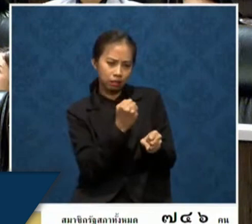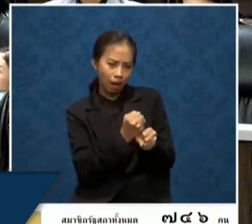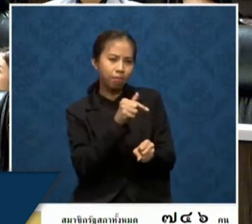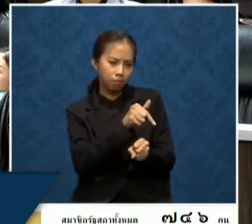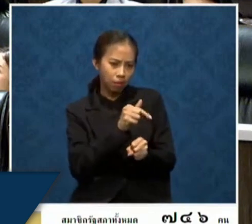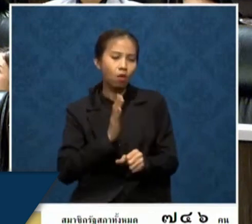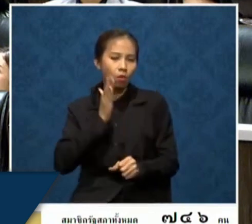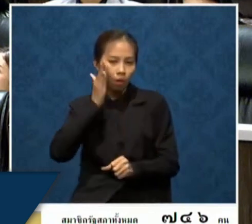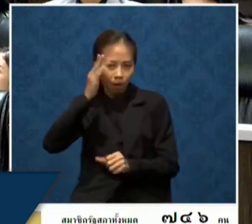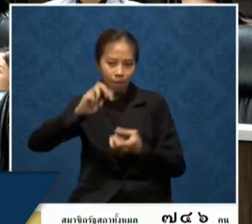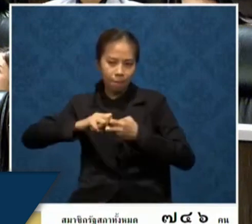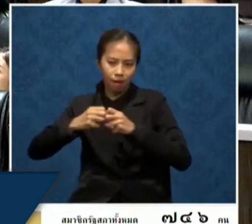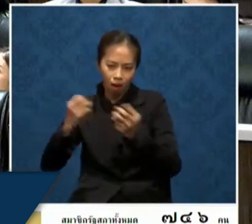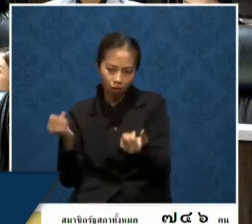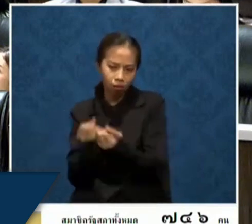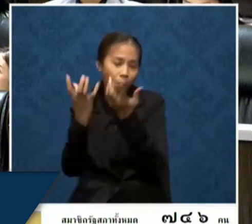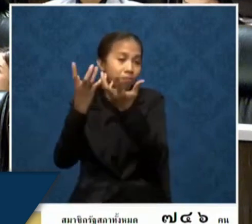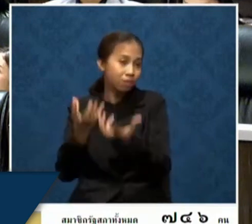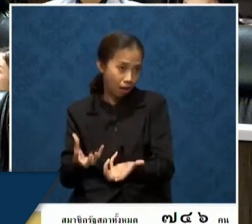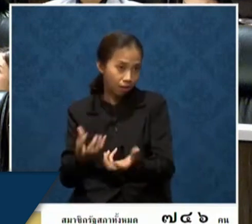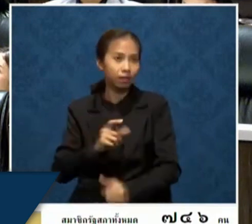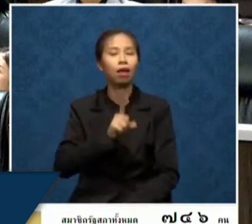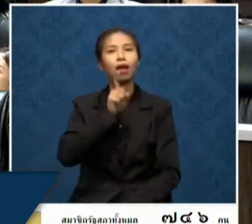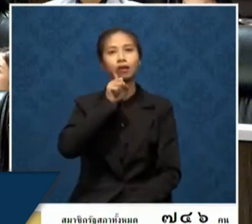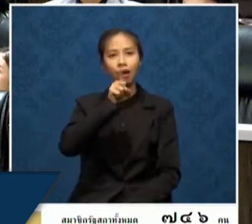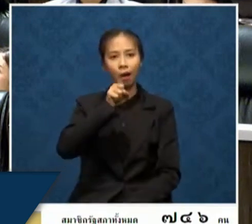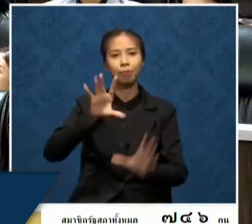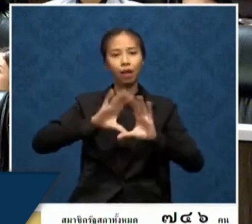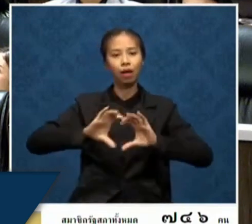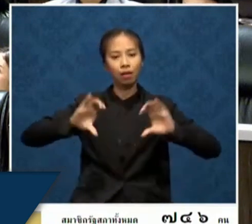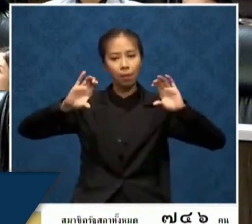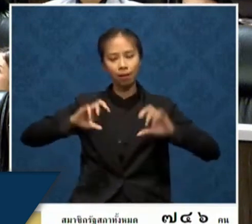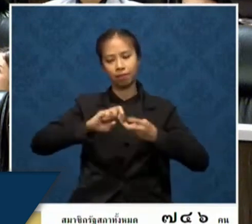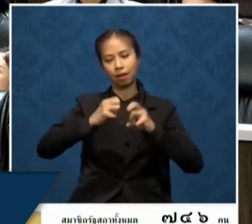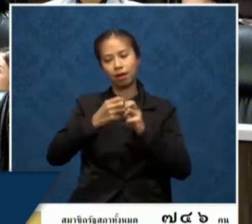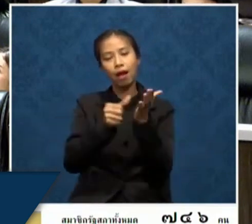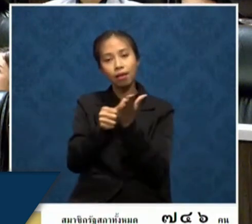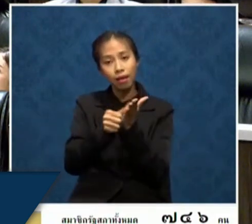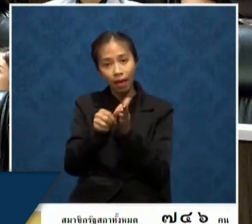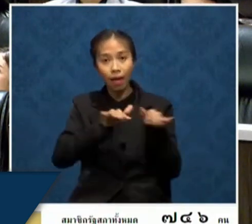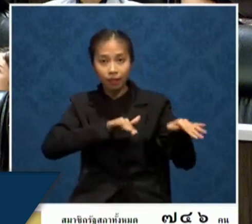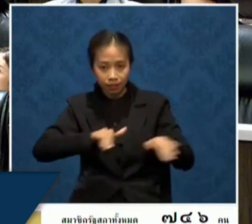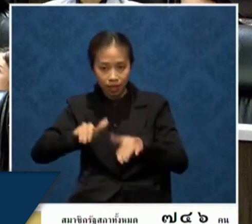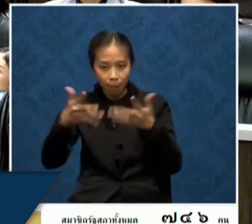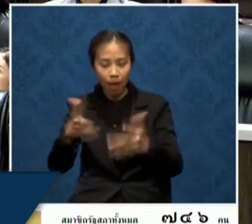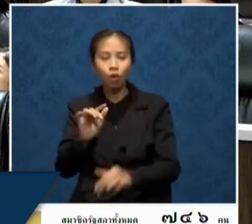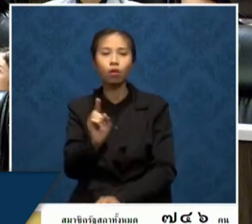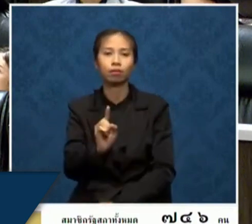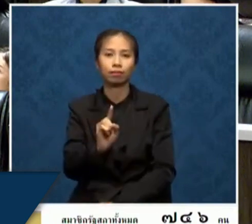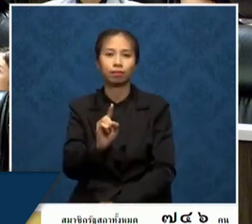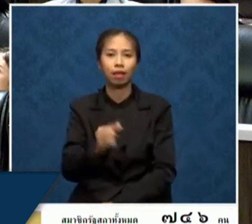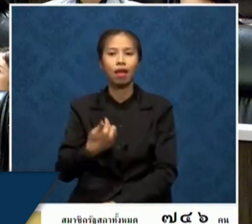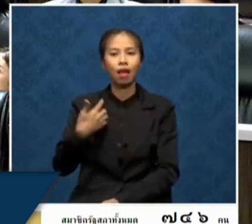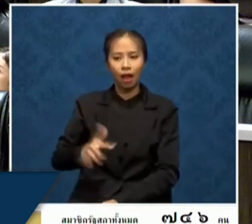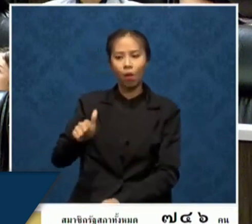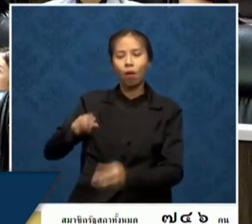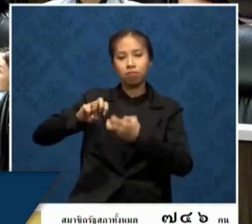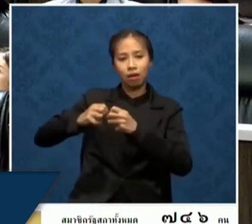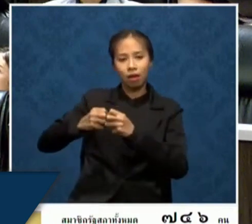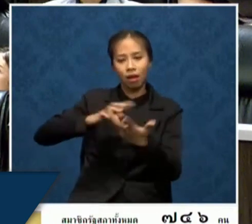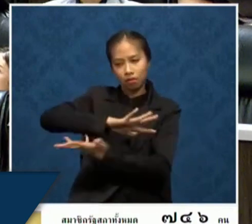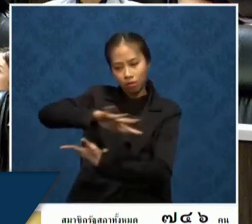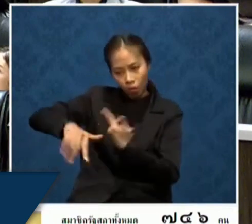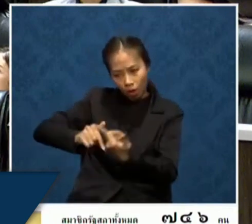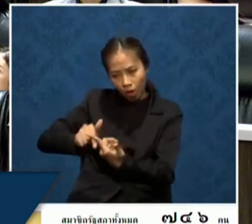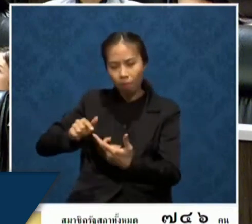ยิ่งรุนแรงขึ้นคำถามถึงรัฐบาลคือท่านเตรียมแก้ปัญหาเหล่านี้อย่างไรท่านกำลังต่อยอดปัญหาสิ่งแวดล้อมและทุกร้อนประชา